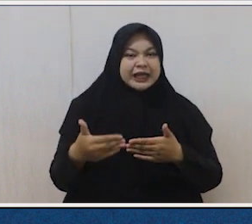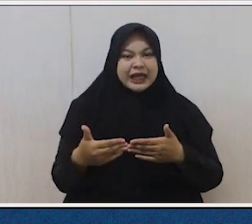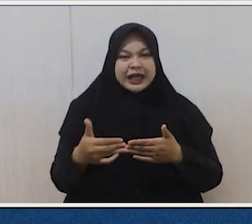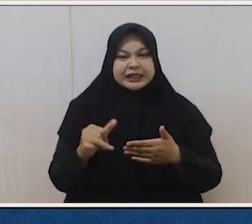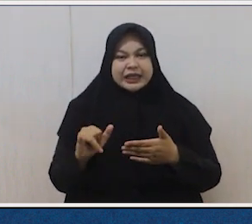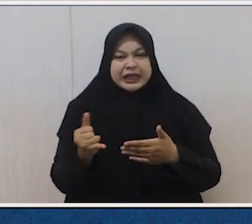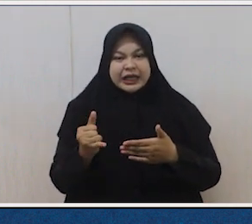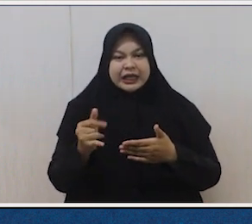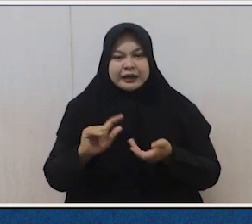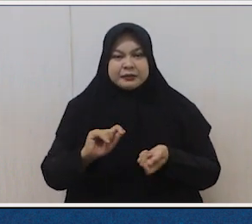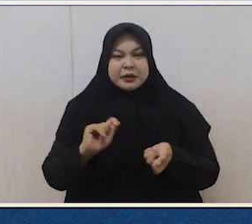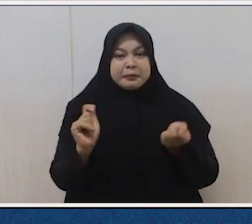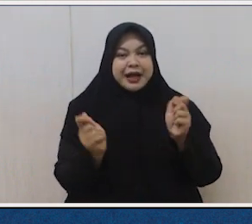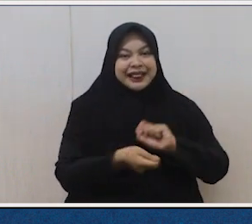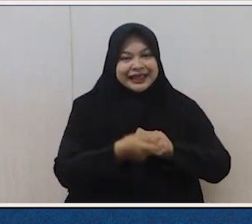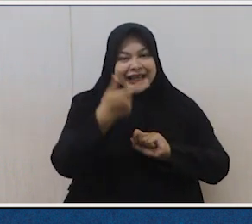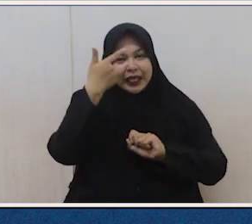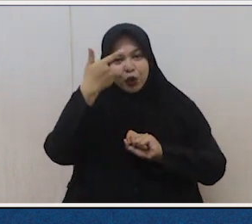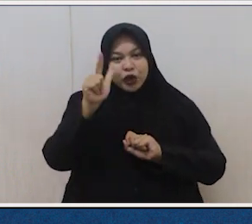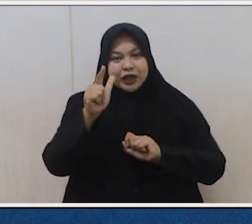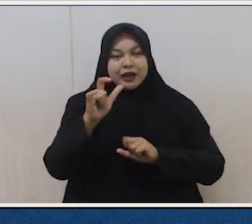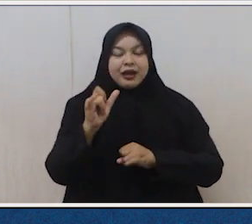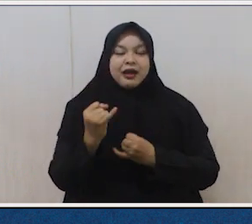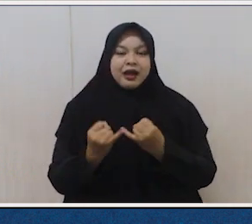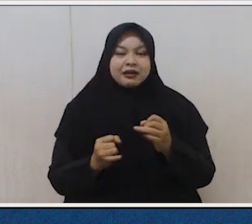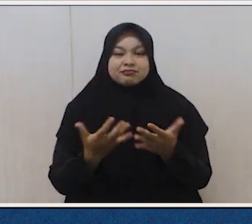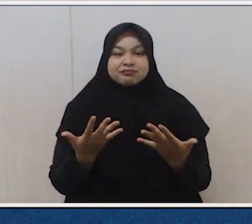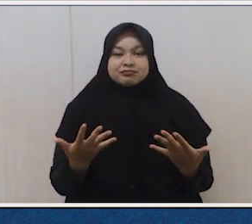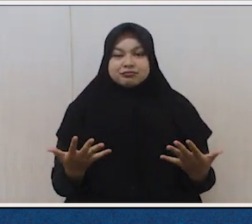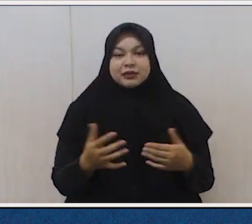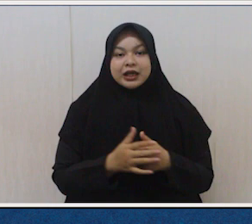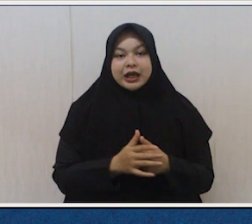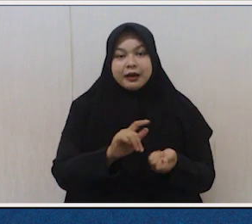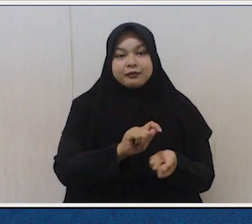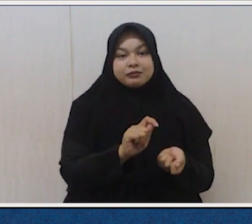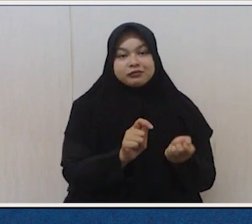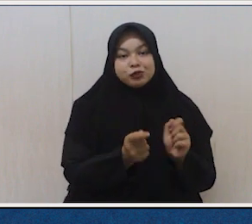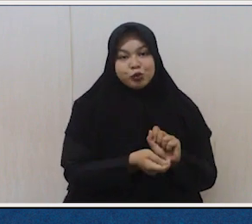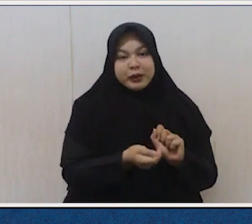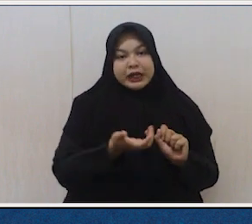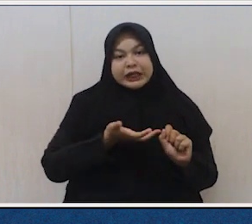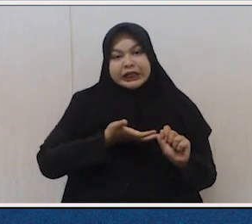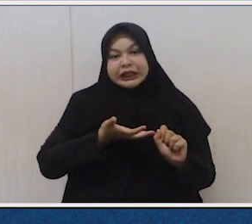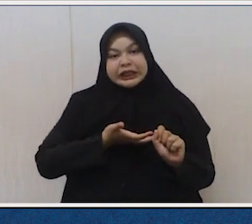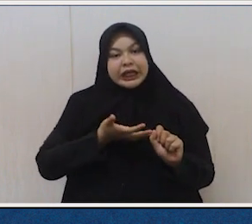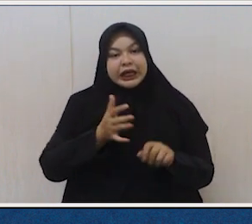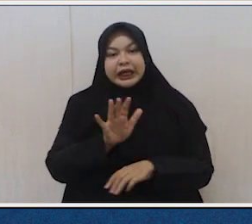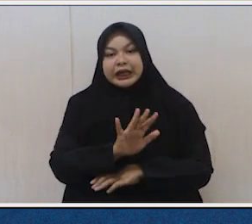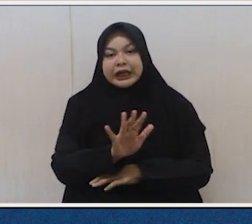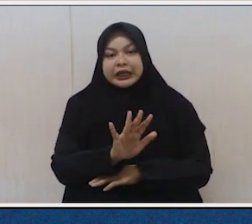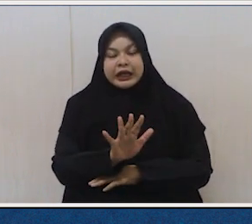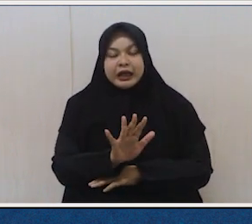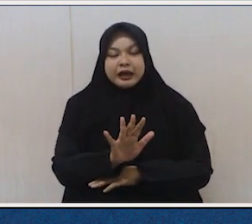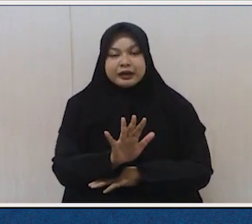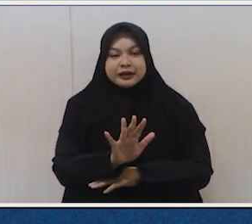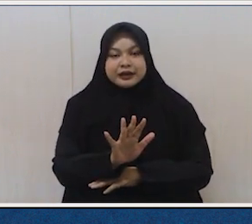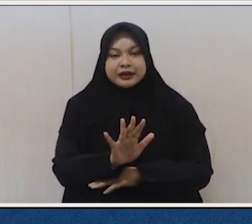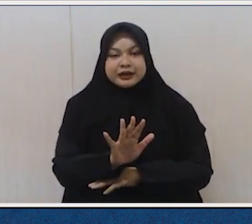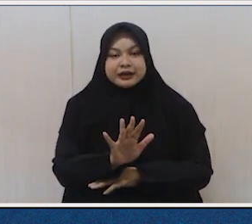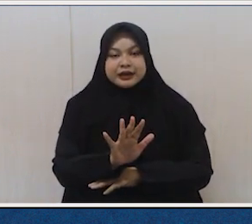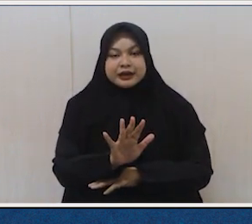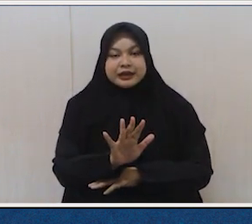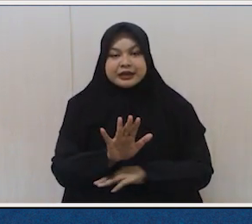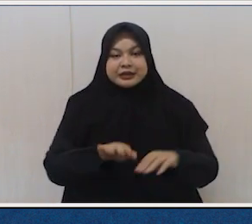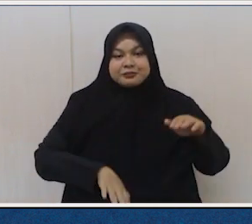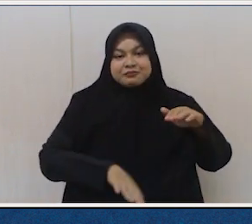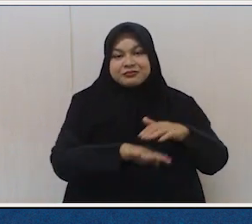jadinya membalikkan logika pada akhirnya dan perubahan yang diinginkan akhirnya tidak tidak tidak sepenuhnya